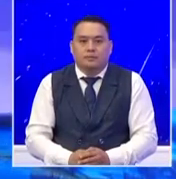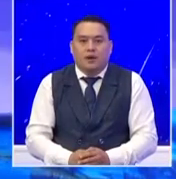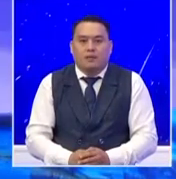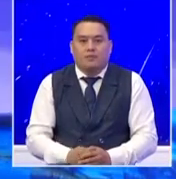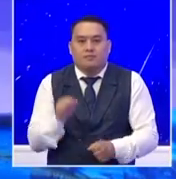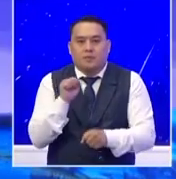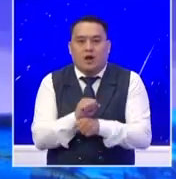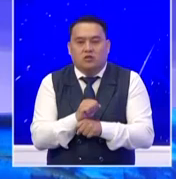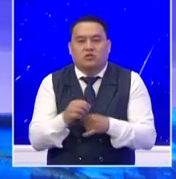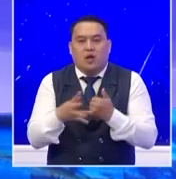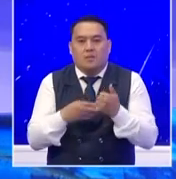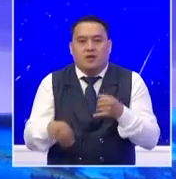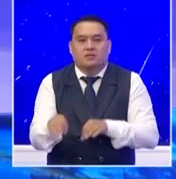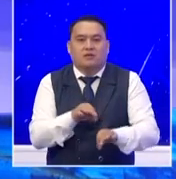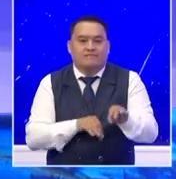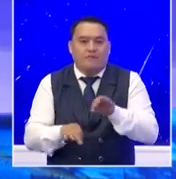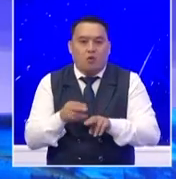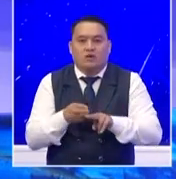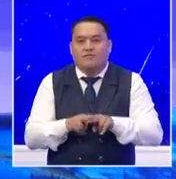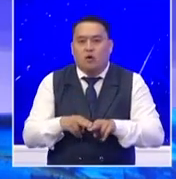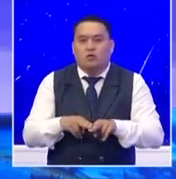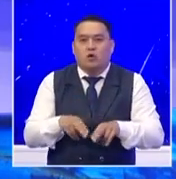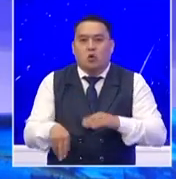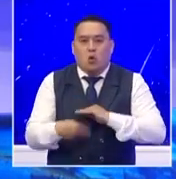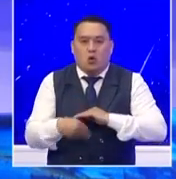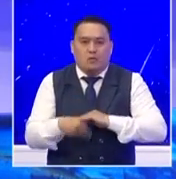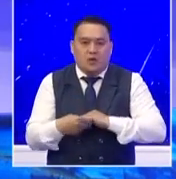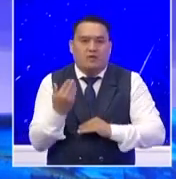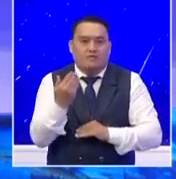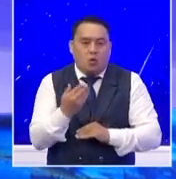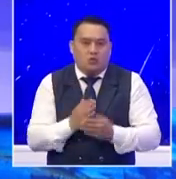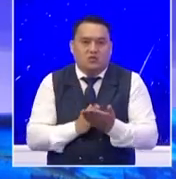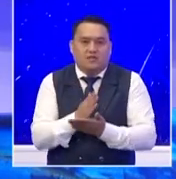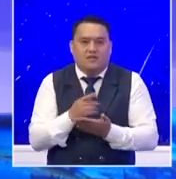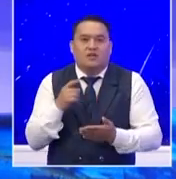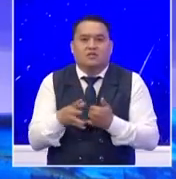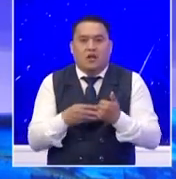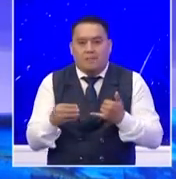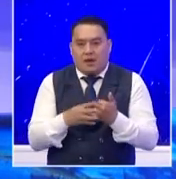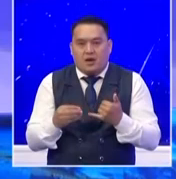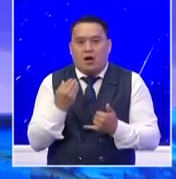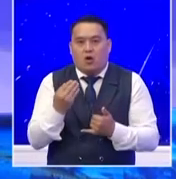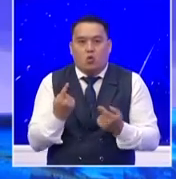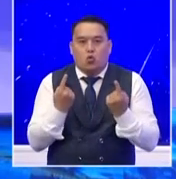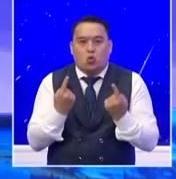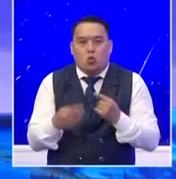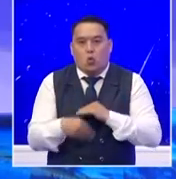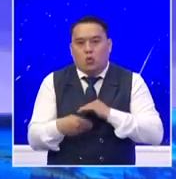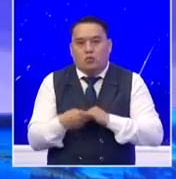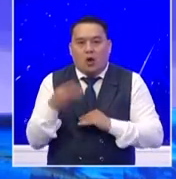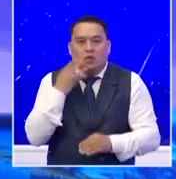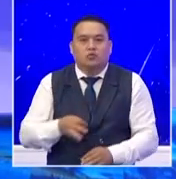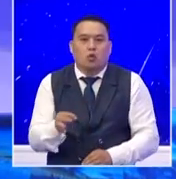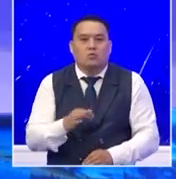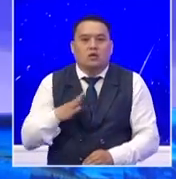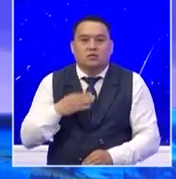Прекратить земельные махинации намерены сотрудники агентства по борьбе с коррупцией. По их словам, сфера земельных отношений – одна из самых коррумпированных в